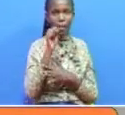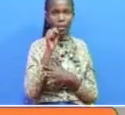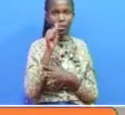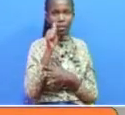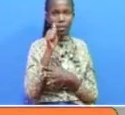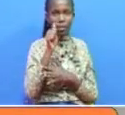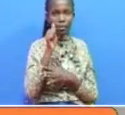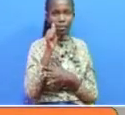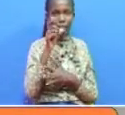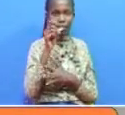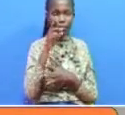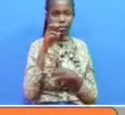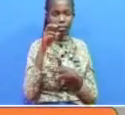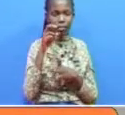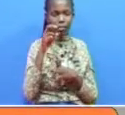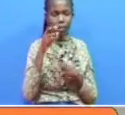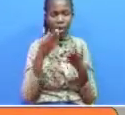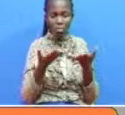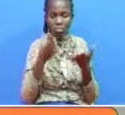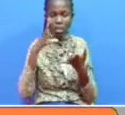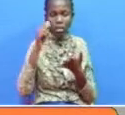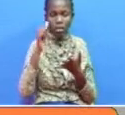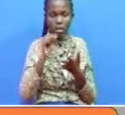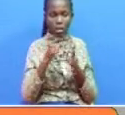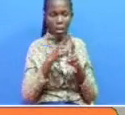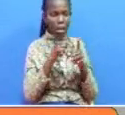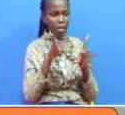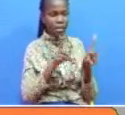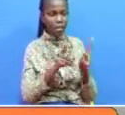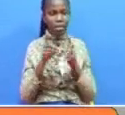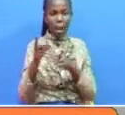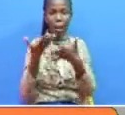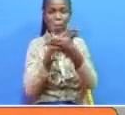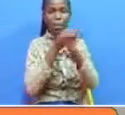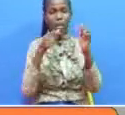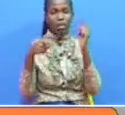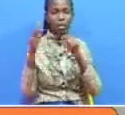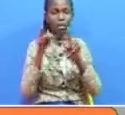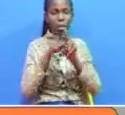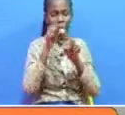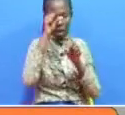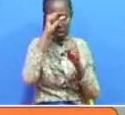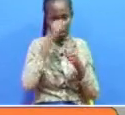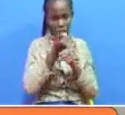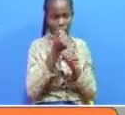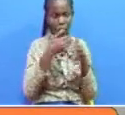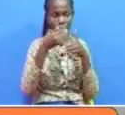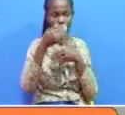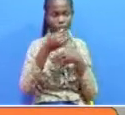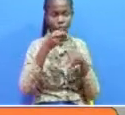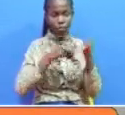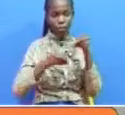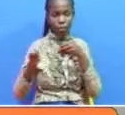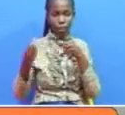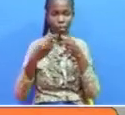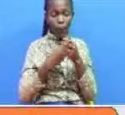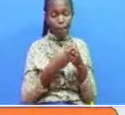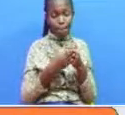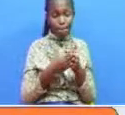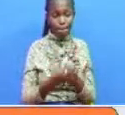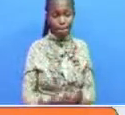na miana ingi menene. Na unke kwa ni Musumbi uloka asinda na kusoja silikali wake itina wasa kuwa ni wamwa